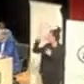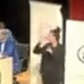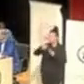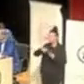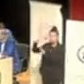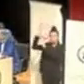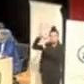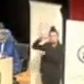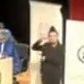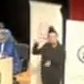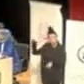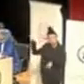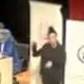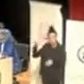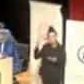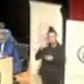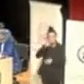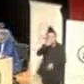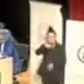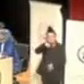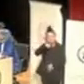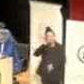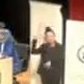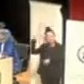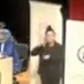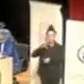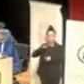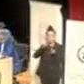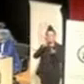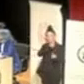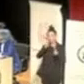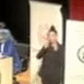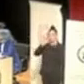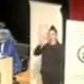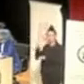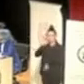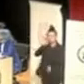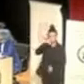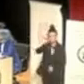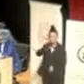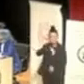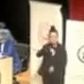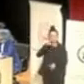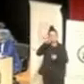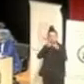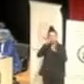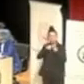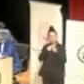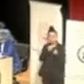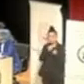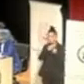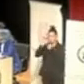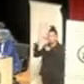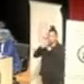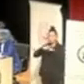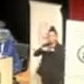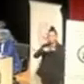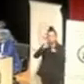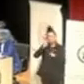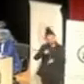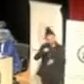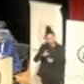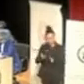eşliğinde sanki orada bulunuyormuşsunuz gibi sözlerimle, resimlerle ulaşmaya çalışacağım.